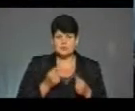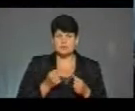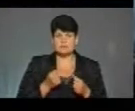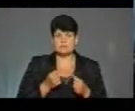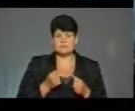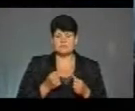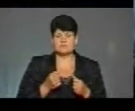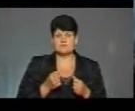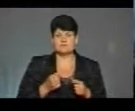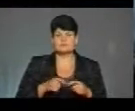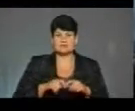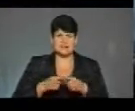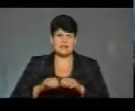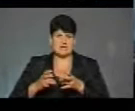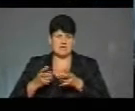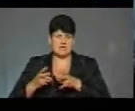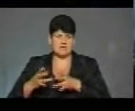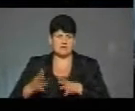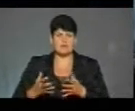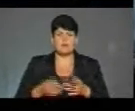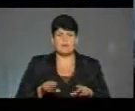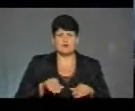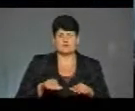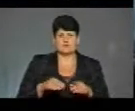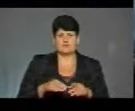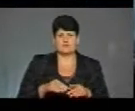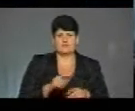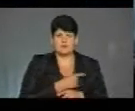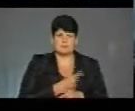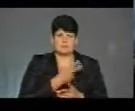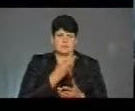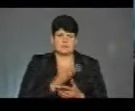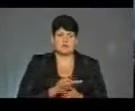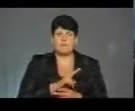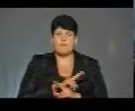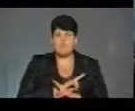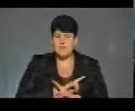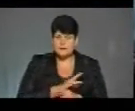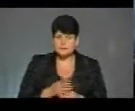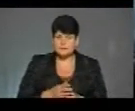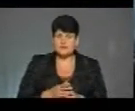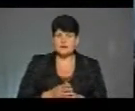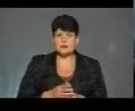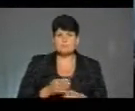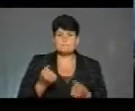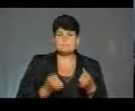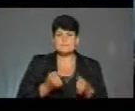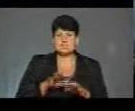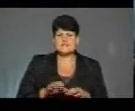від яких помер вже перебуваючи у лікарні, куди його було доправлено. Під час зіткнення машиніст